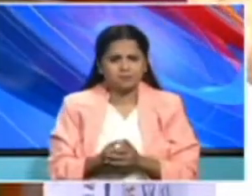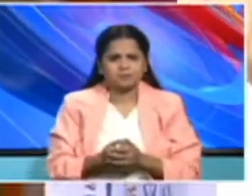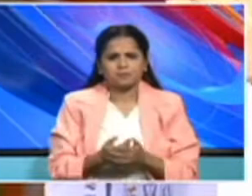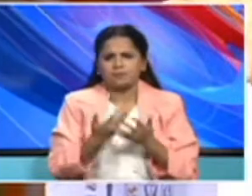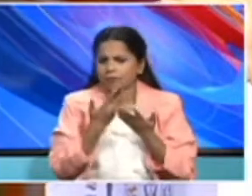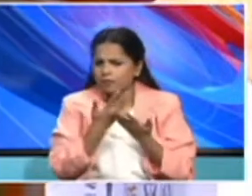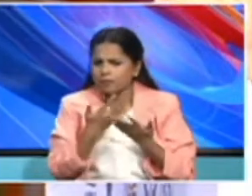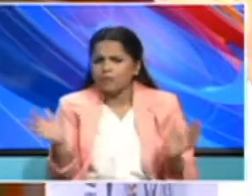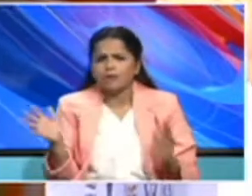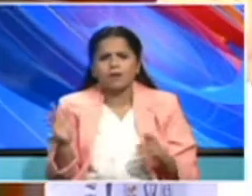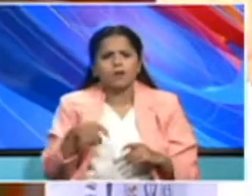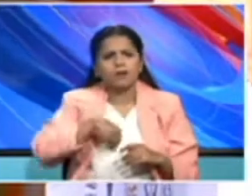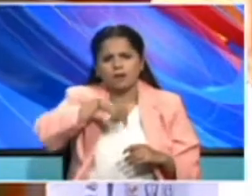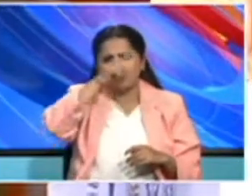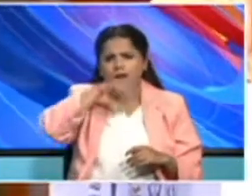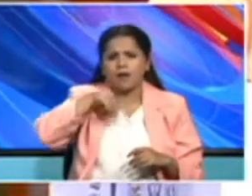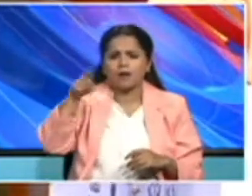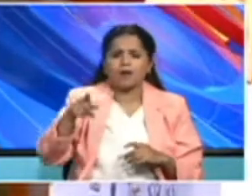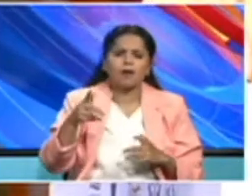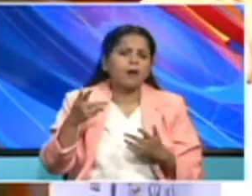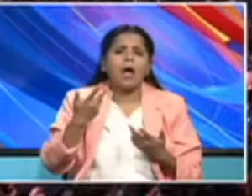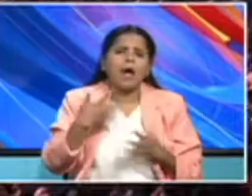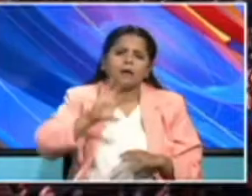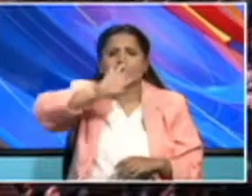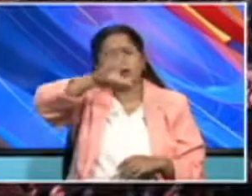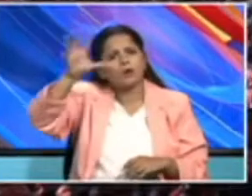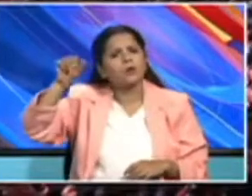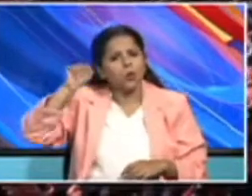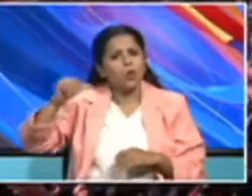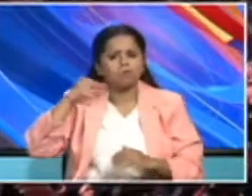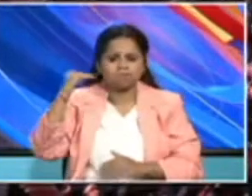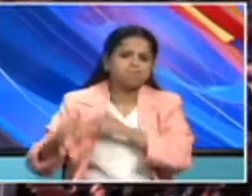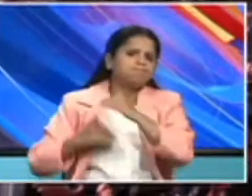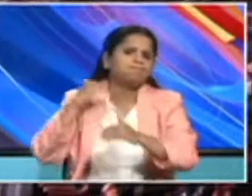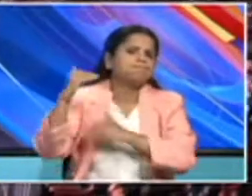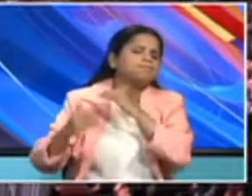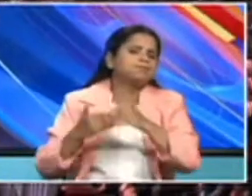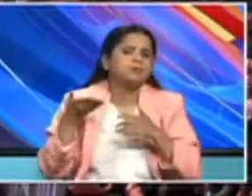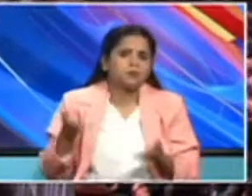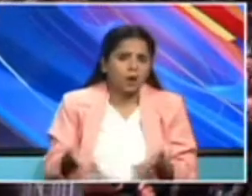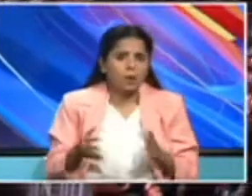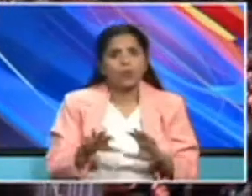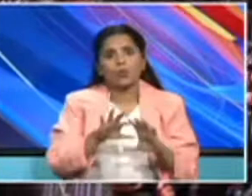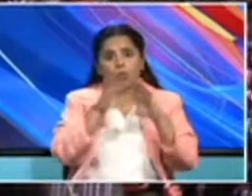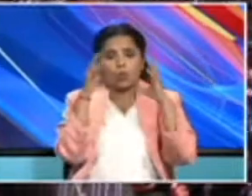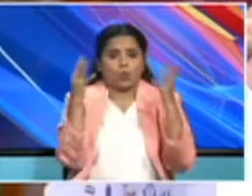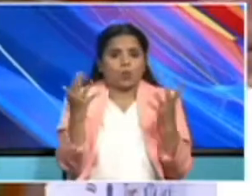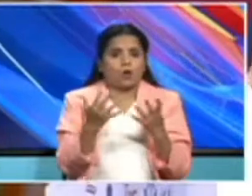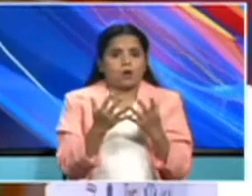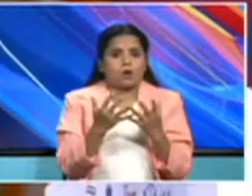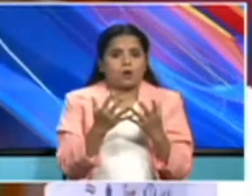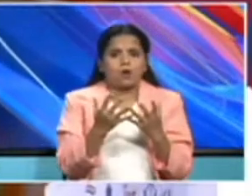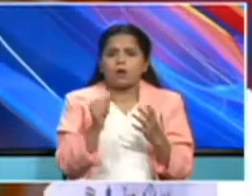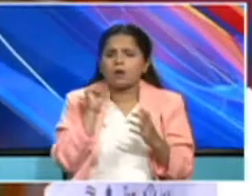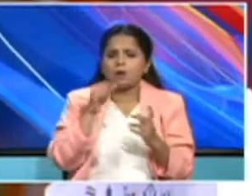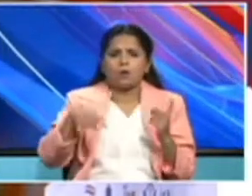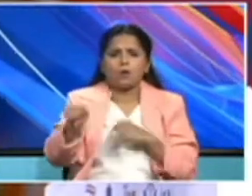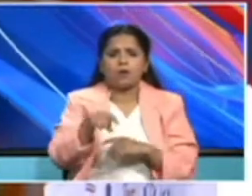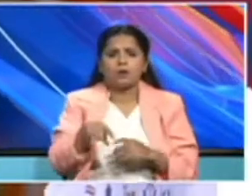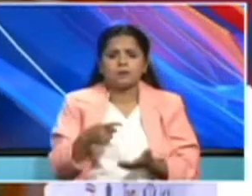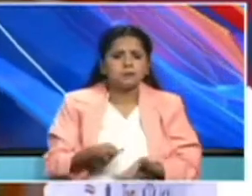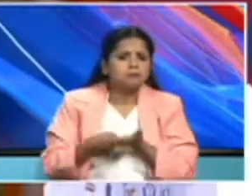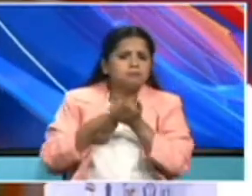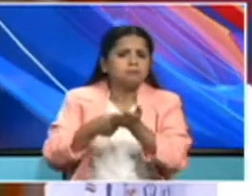किसी भी देश की प्रगति और दुनिया में उनके सम्मान